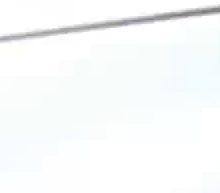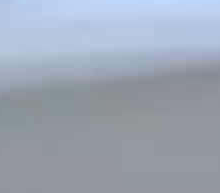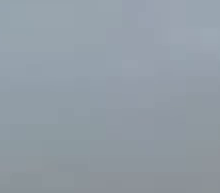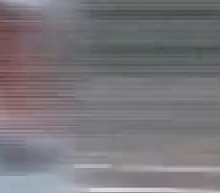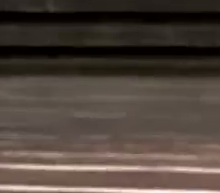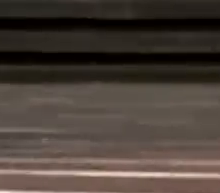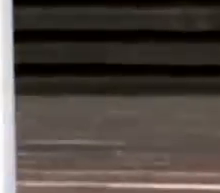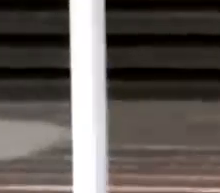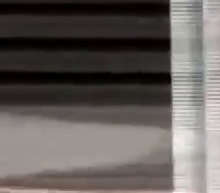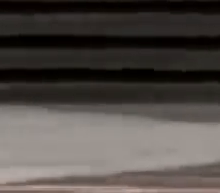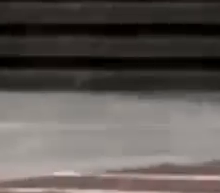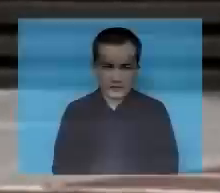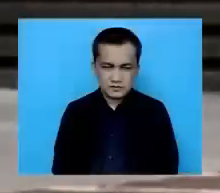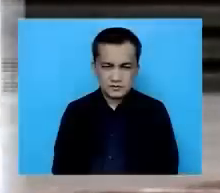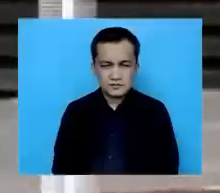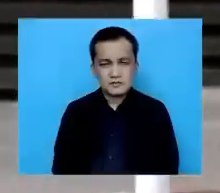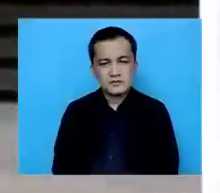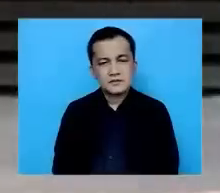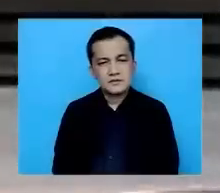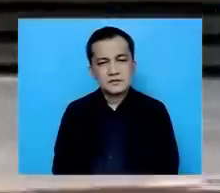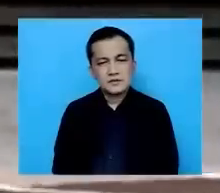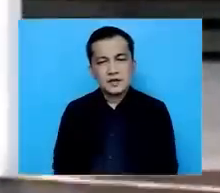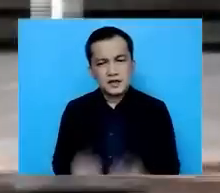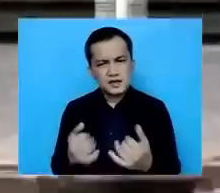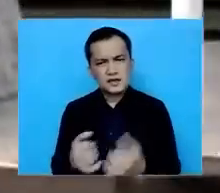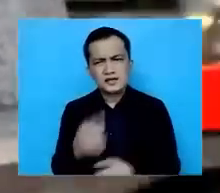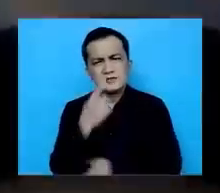So, ngayon, pakisabi nga,